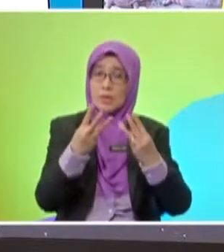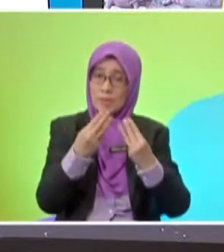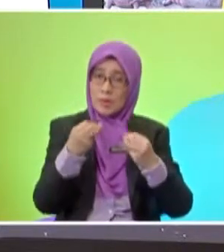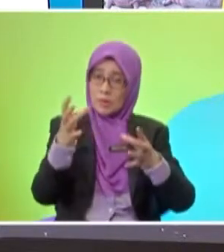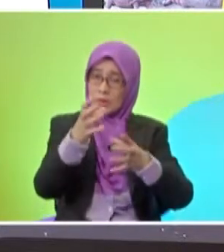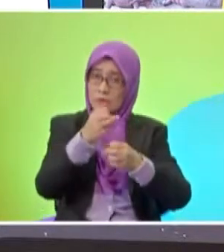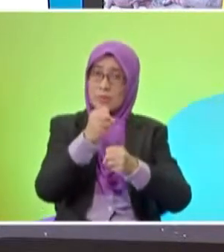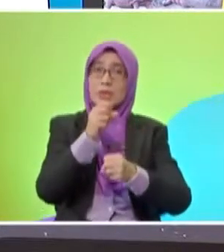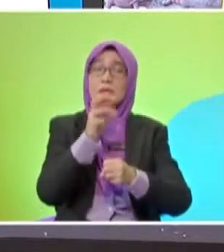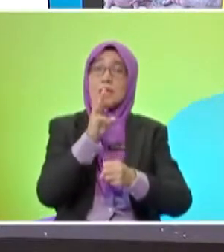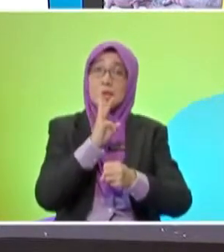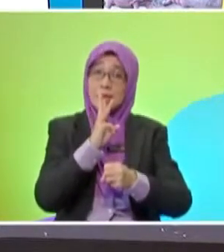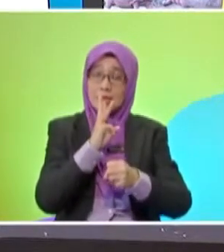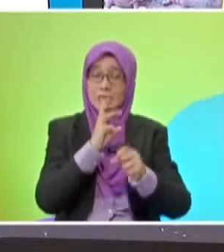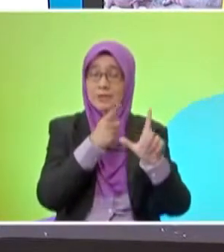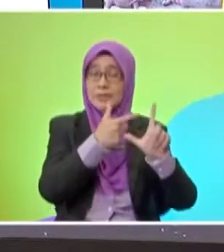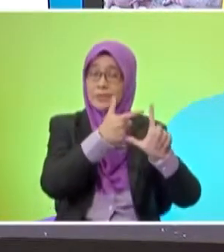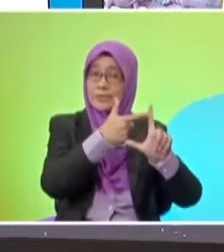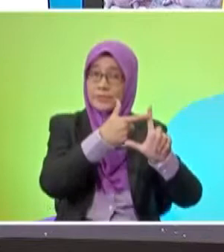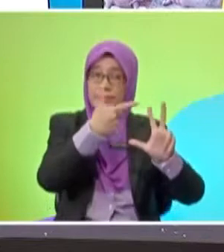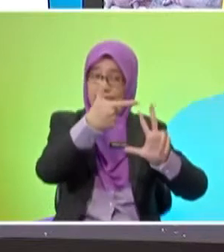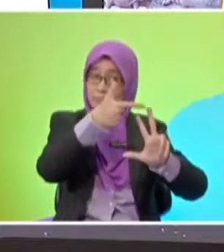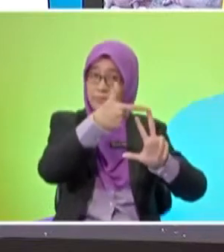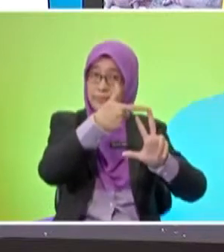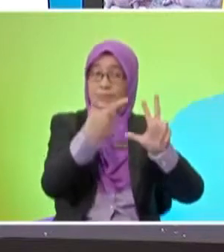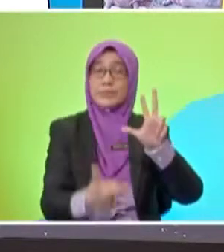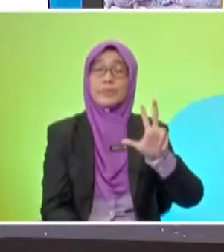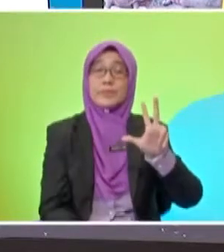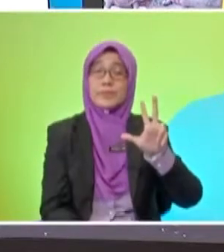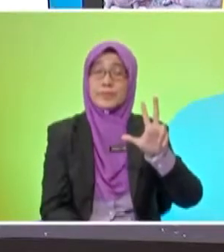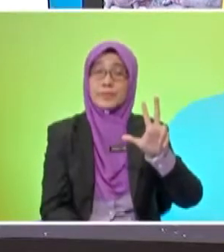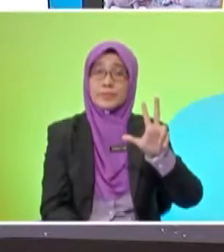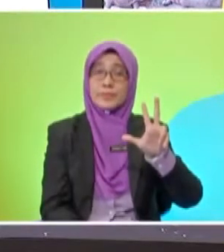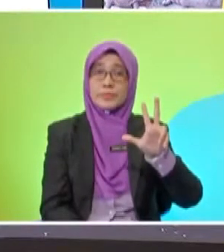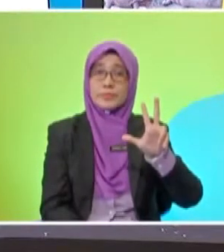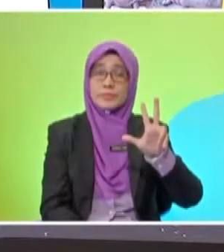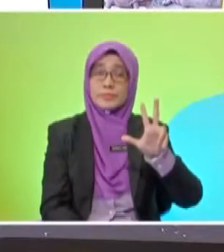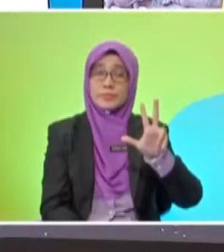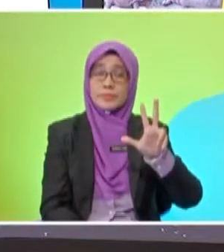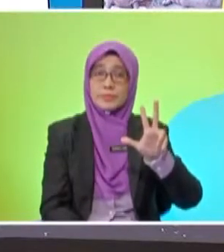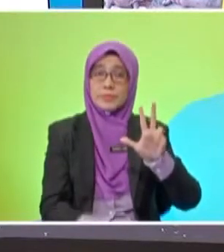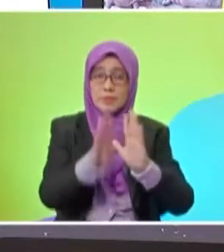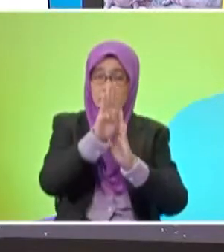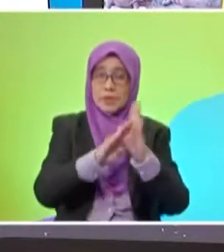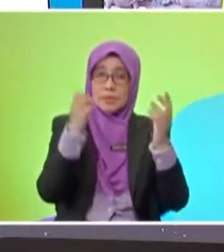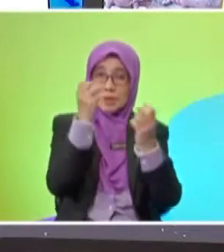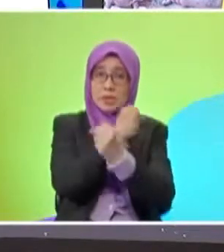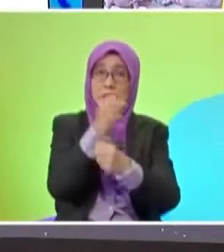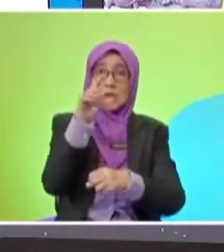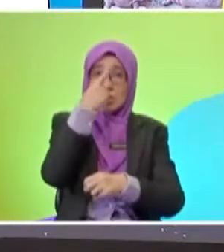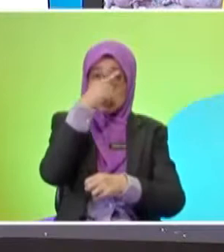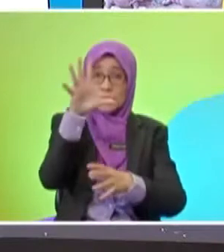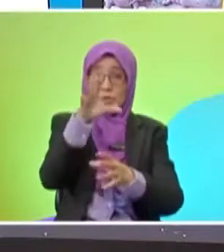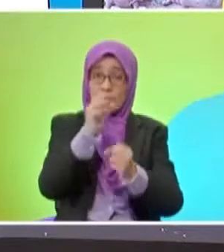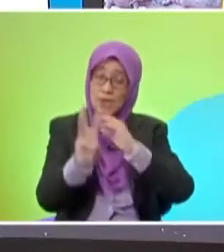di tempat yang sama oke itu yang kedua yang ke the Oke highlight spesies nih dia bersaing untuk mendapatkan